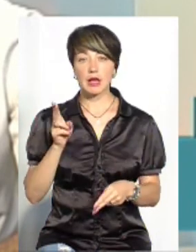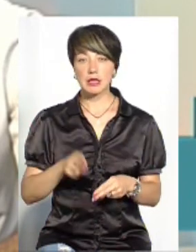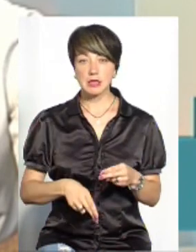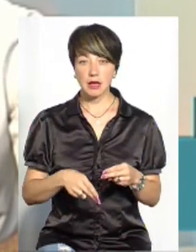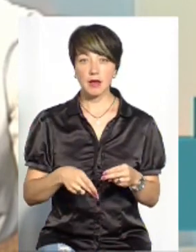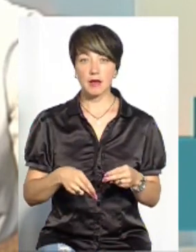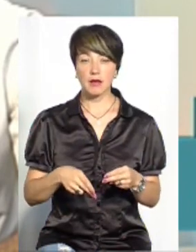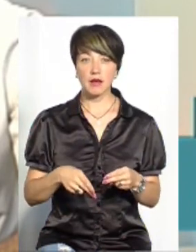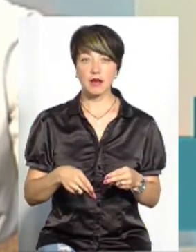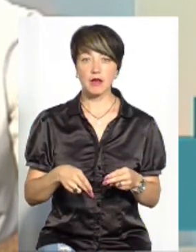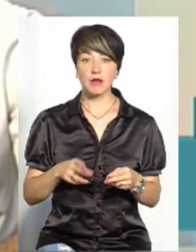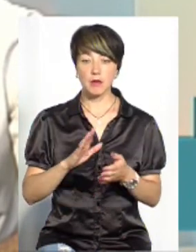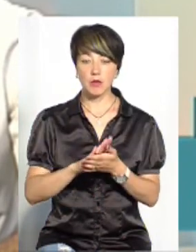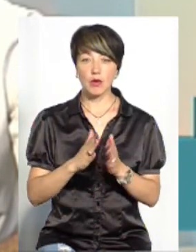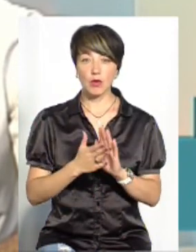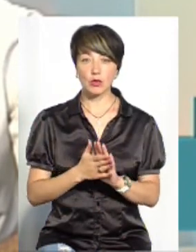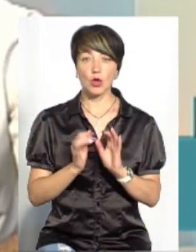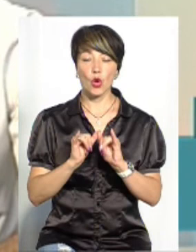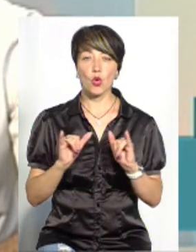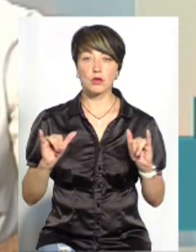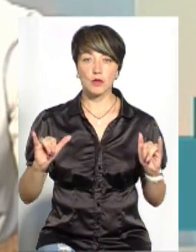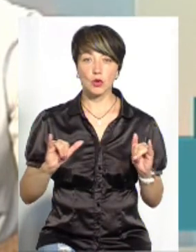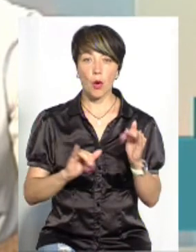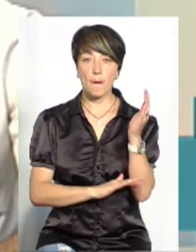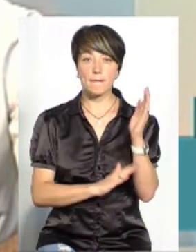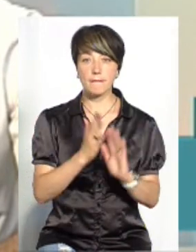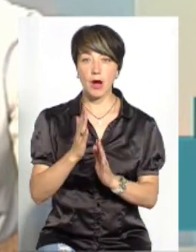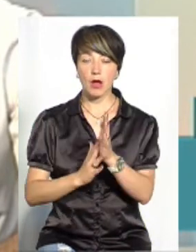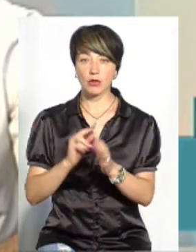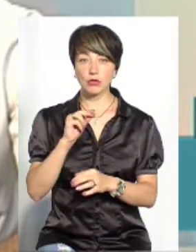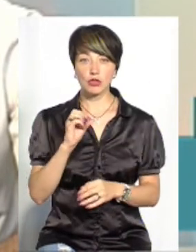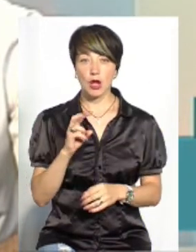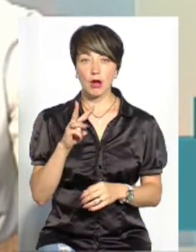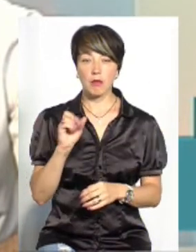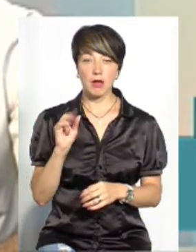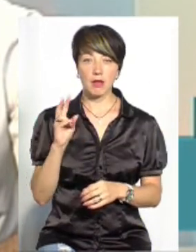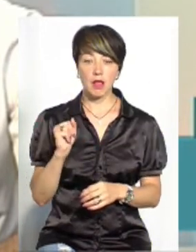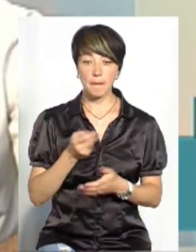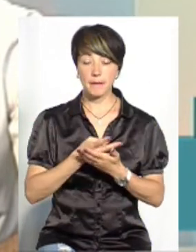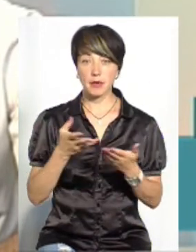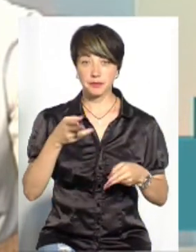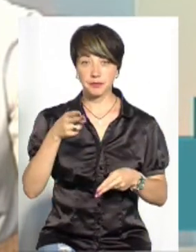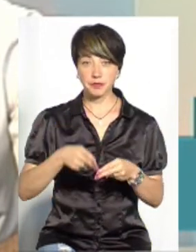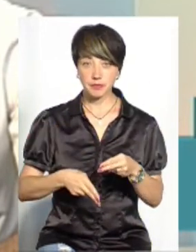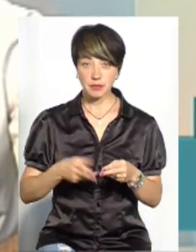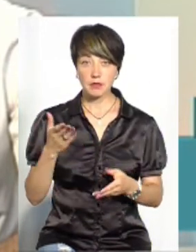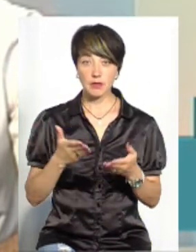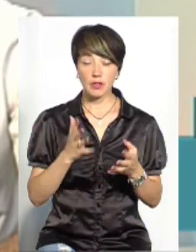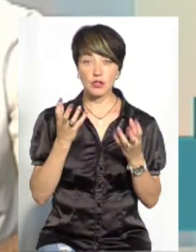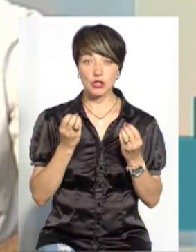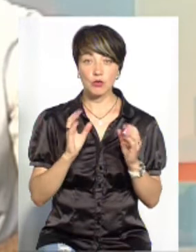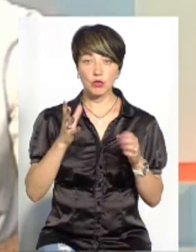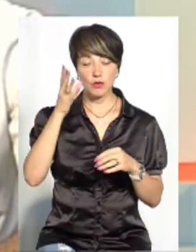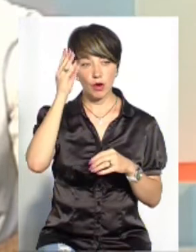кінцевий етап концепції розвитку парку Чекмана. І думаю, після тієї презентації кінцевої, якщо якісь ще